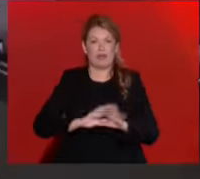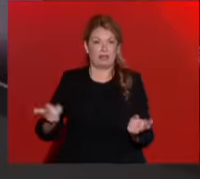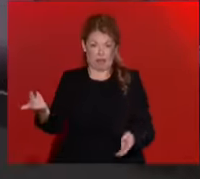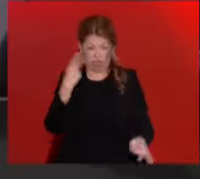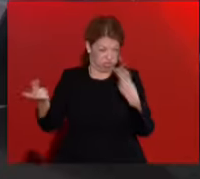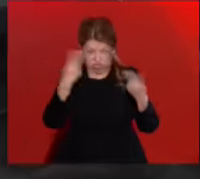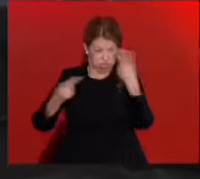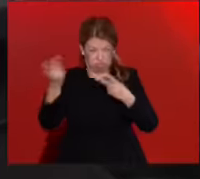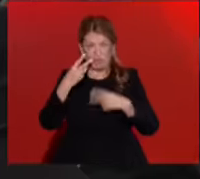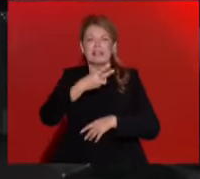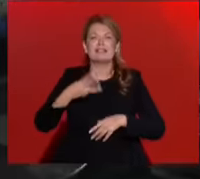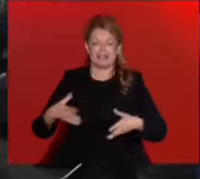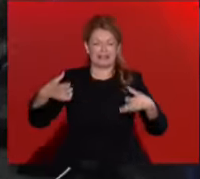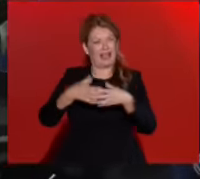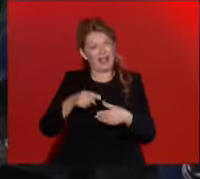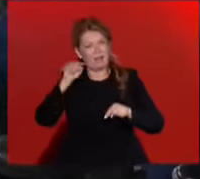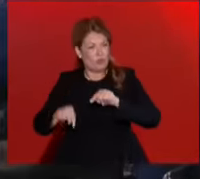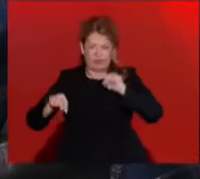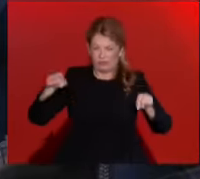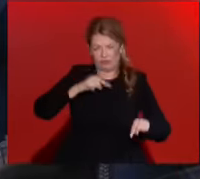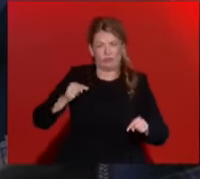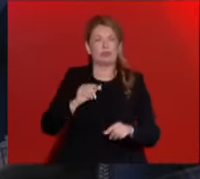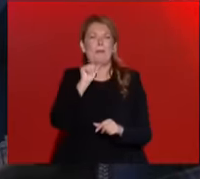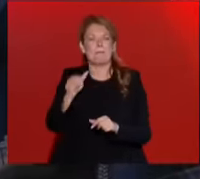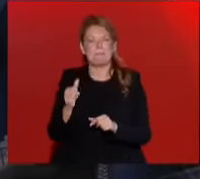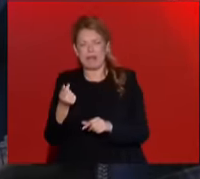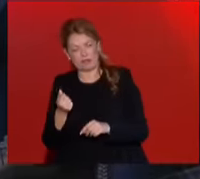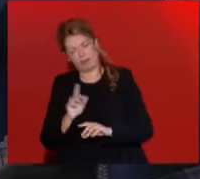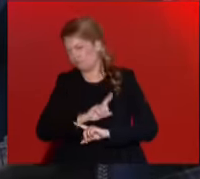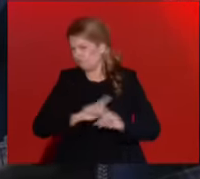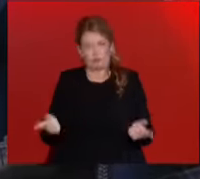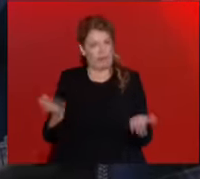με τεκμήρια για μαύρα ταμεία.